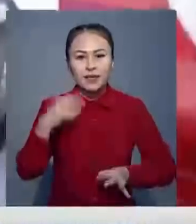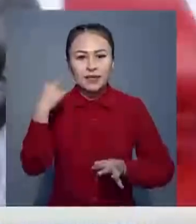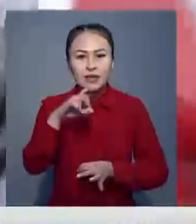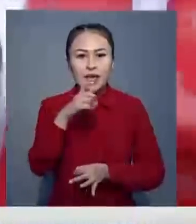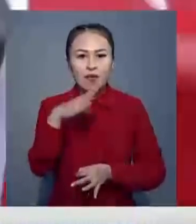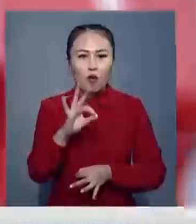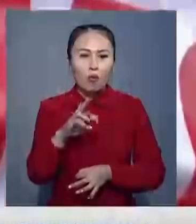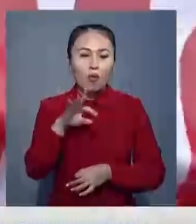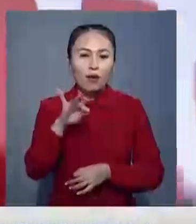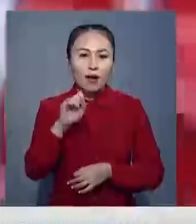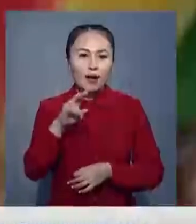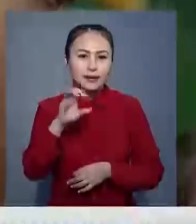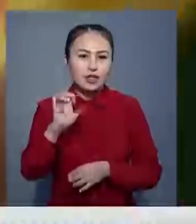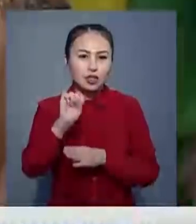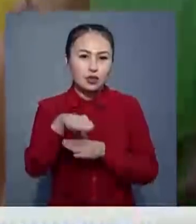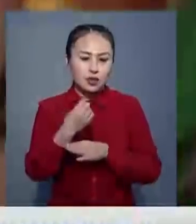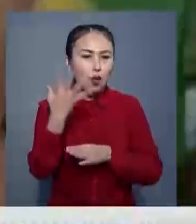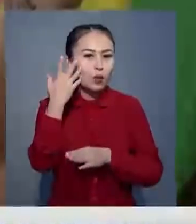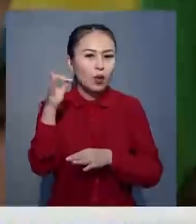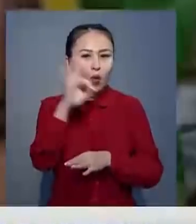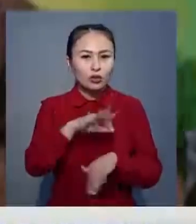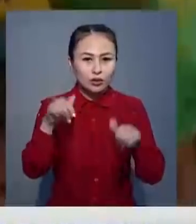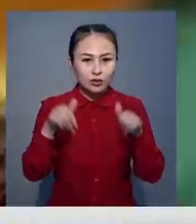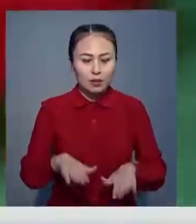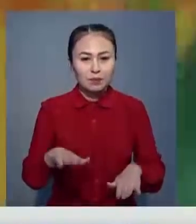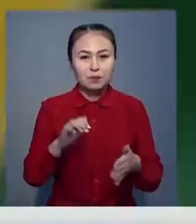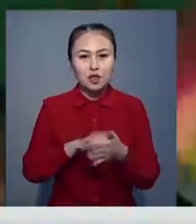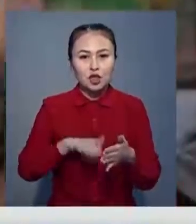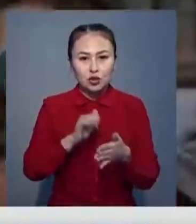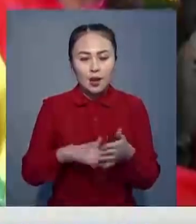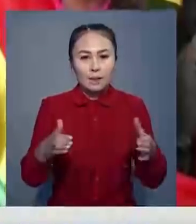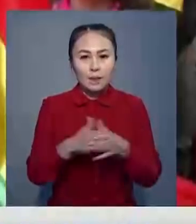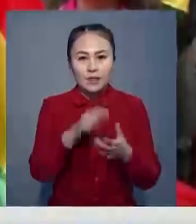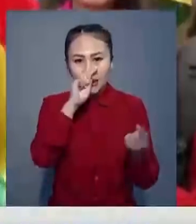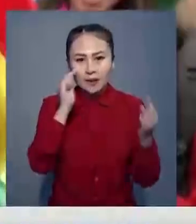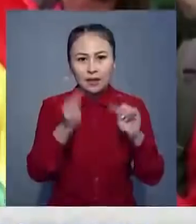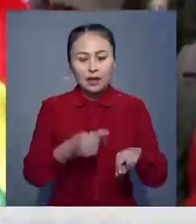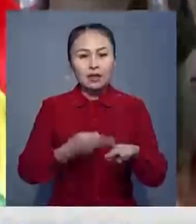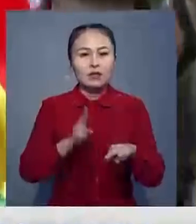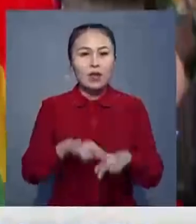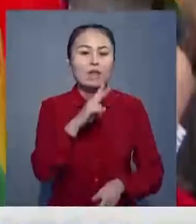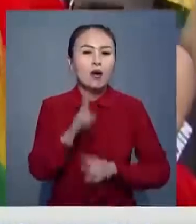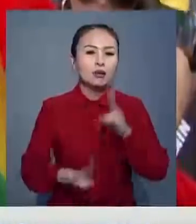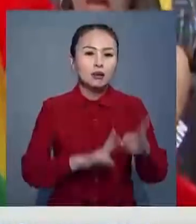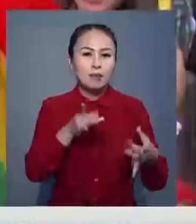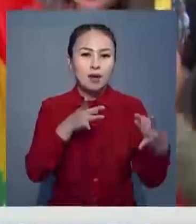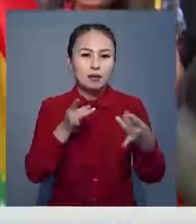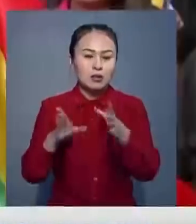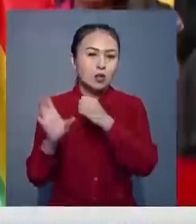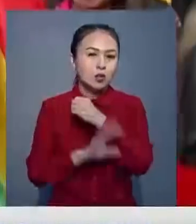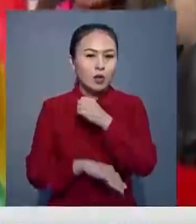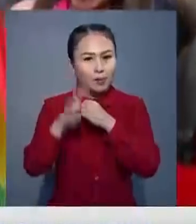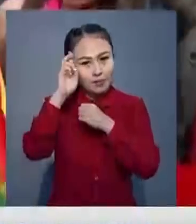соттың президент Эво Моралестің жеңіске жеткендігі туралы шешімі себеп болды. Оппозиция бұған наразылық білдіріп, қақтығыстар